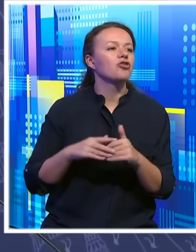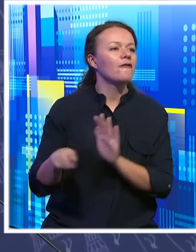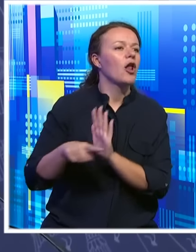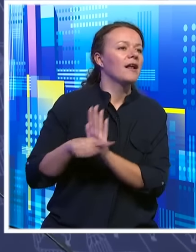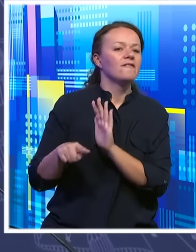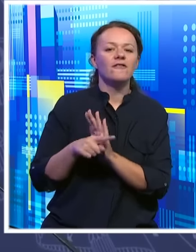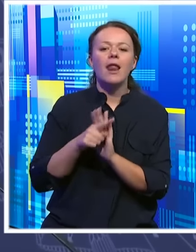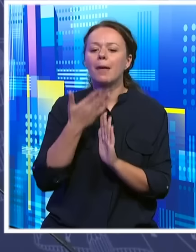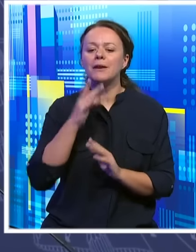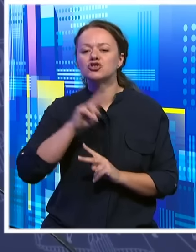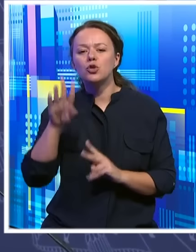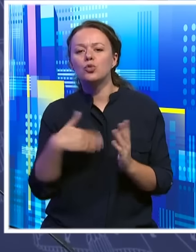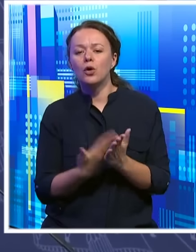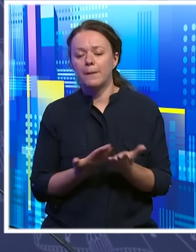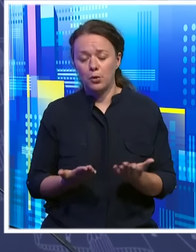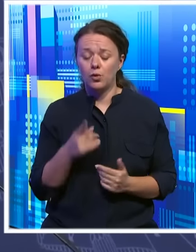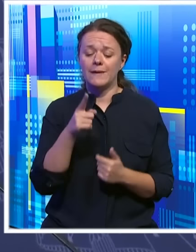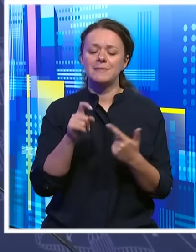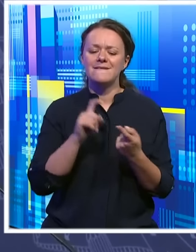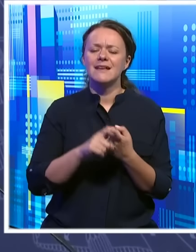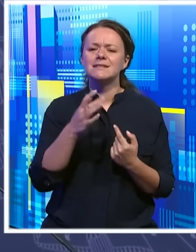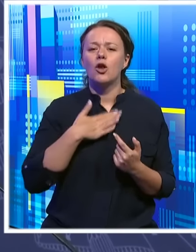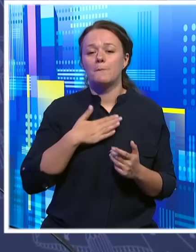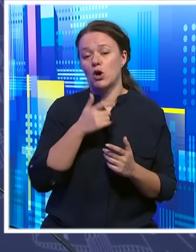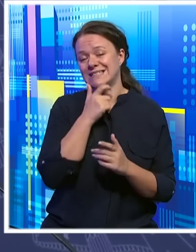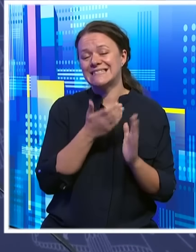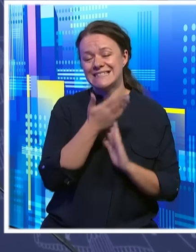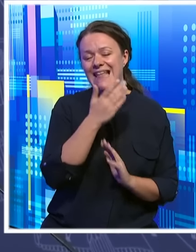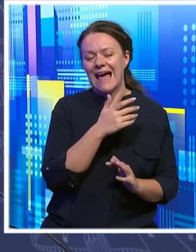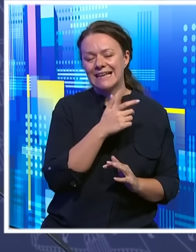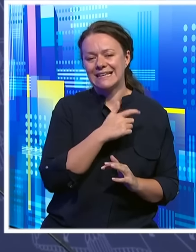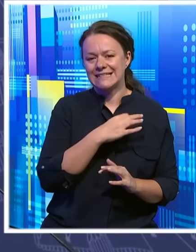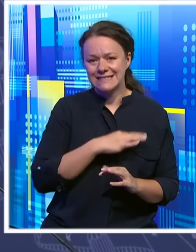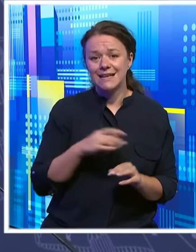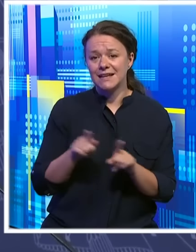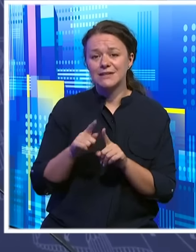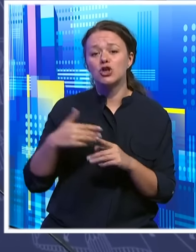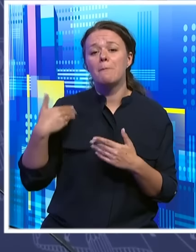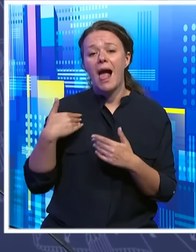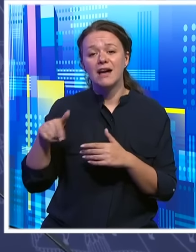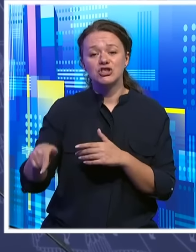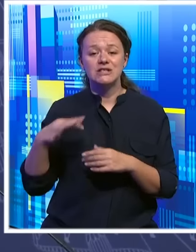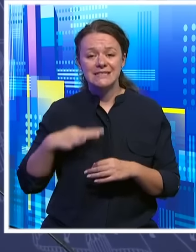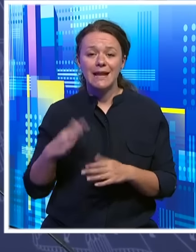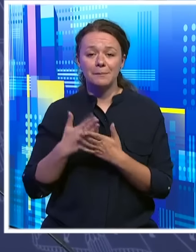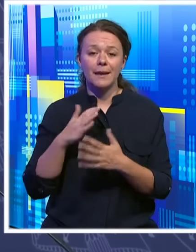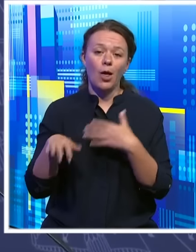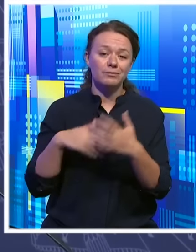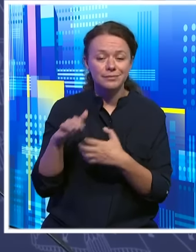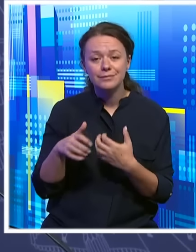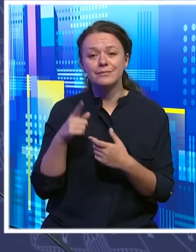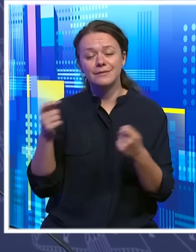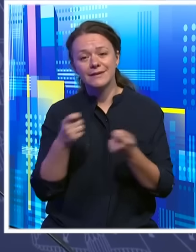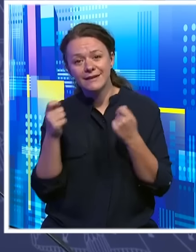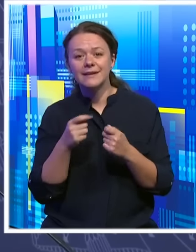A što se tiče mog starijeg sina, pa i moj mlađi sin je pravio incidente, znate, navija, pa je onim malim smokijem